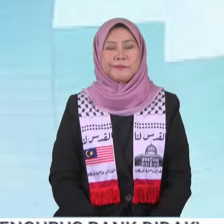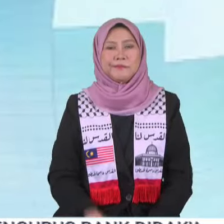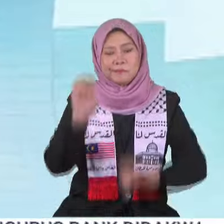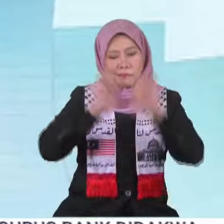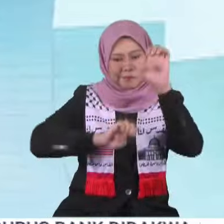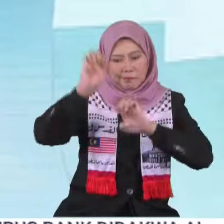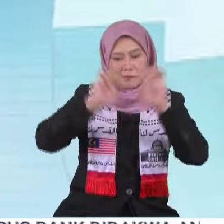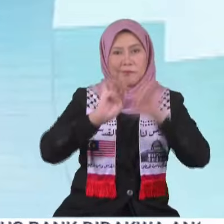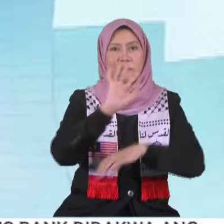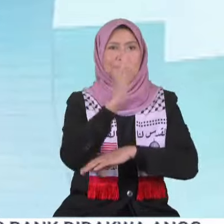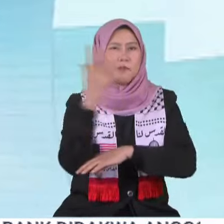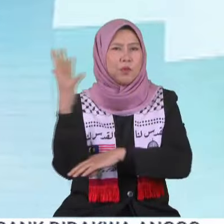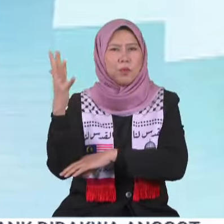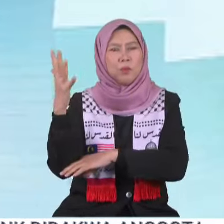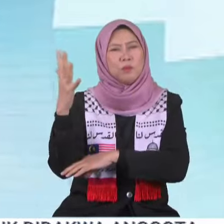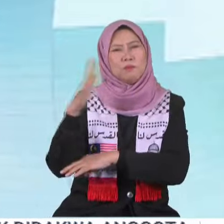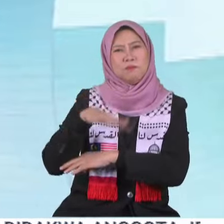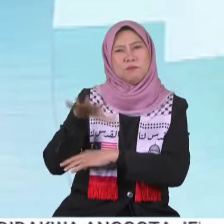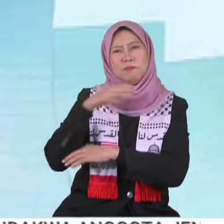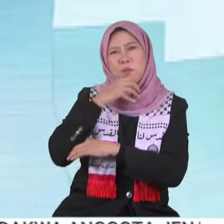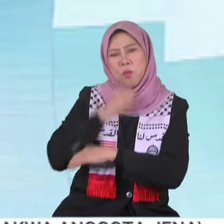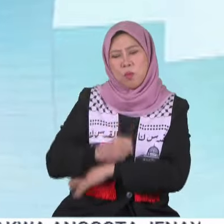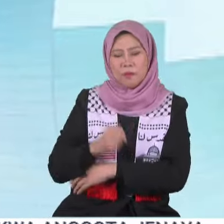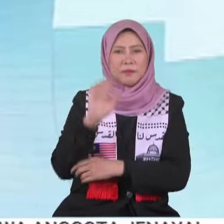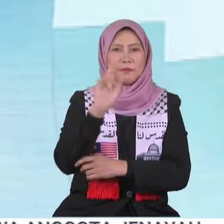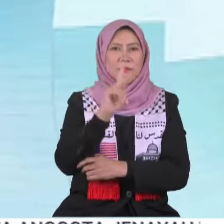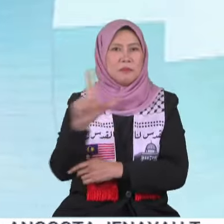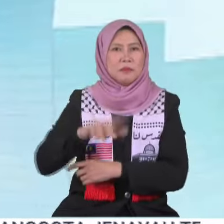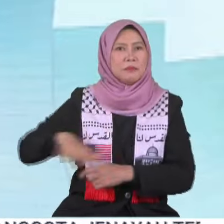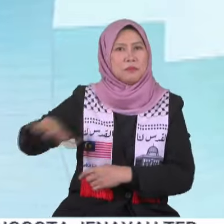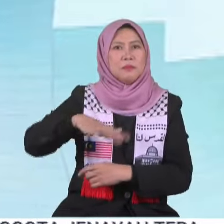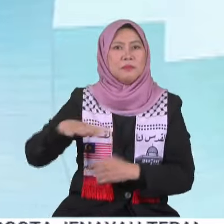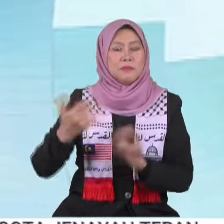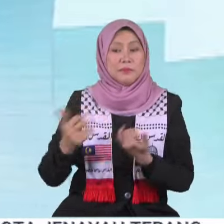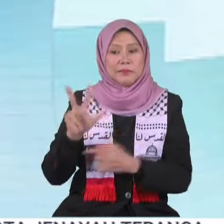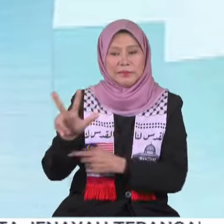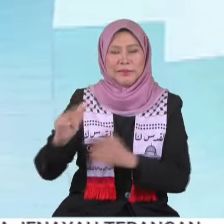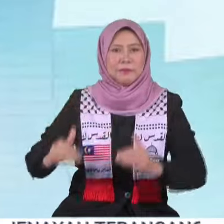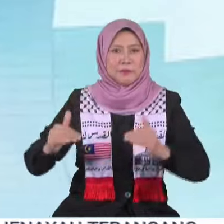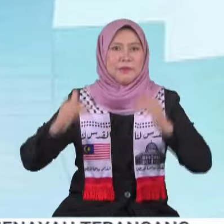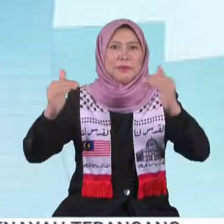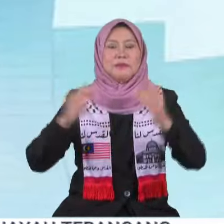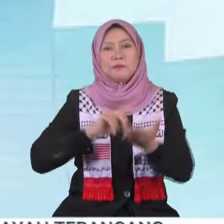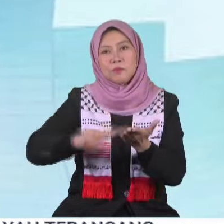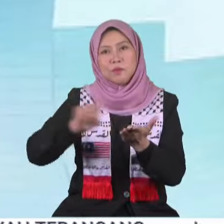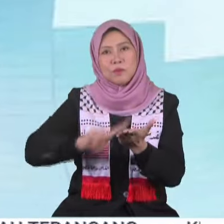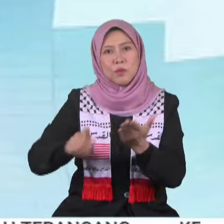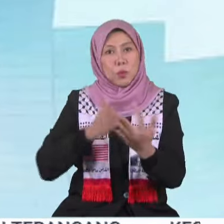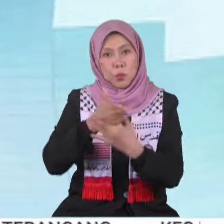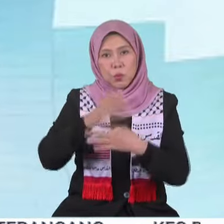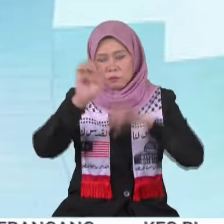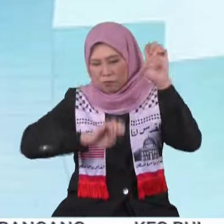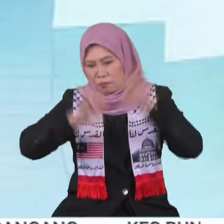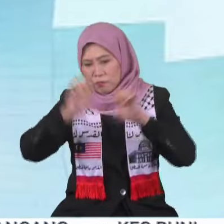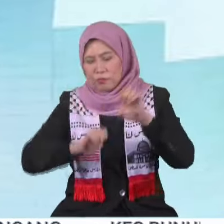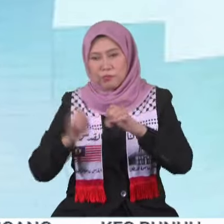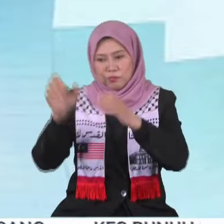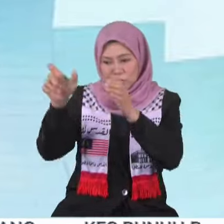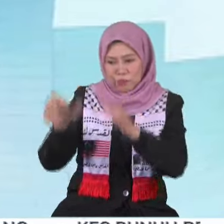Penilaian pokok berisiko atau berusia di sekitar ibu negara dibuat menerusi tiga peringkat. Ia melibatkan pemeriksaan melalui penilaian